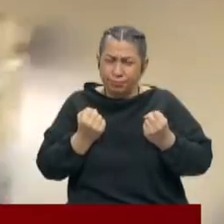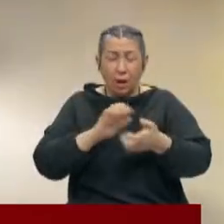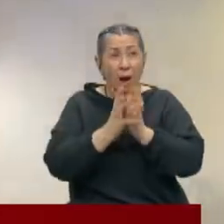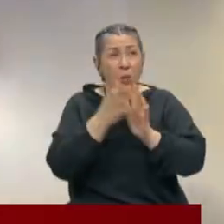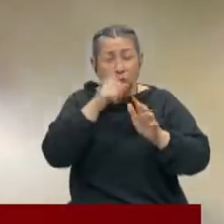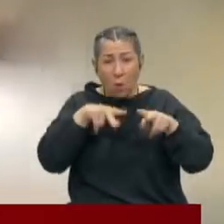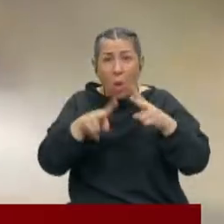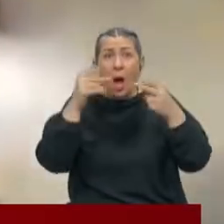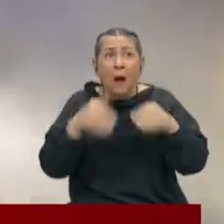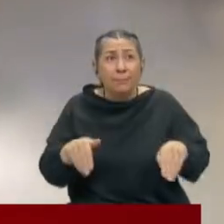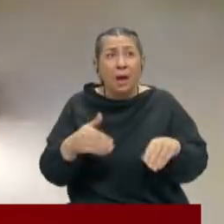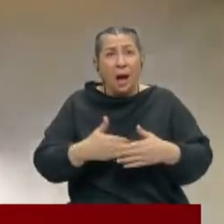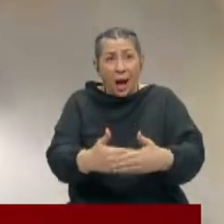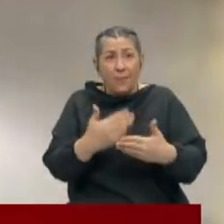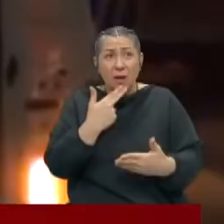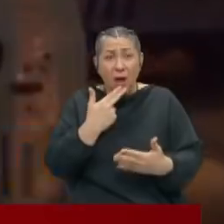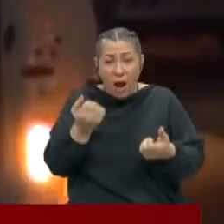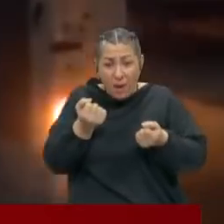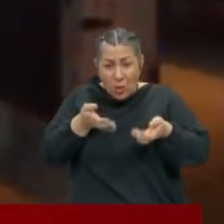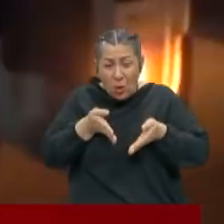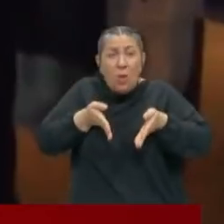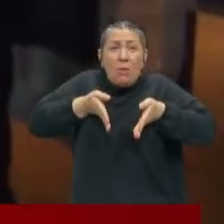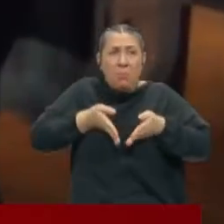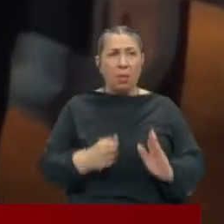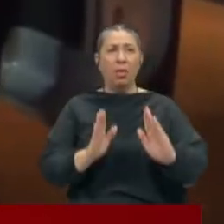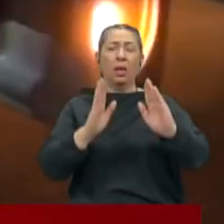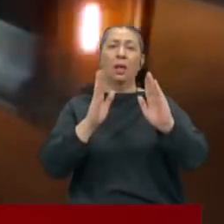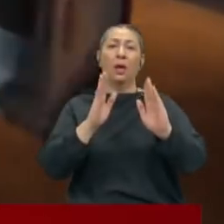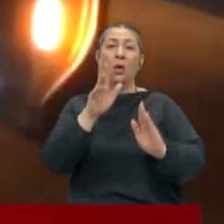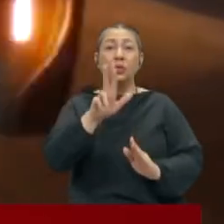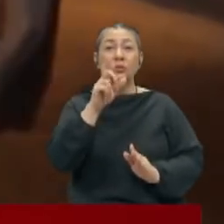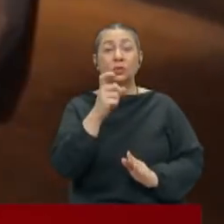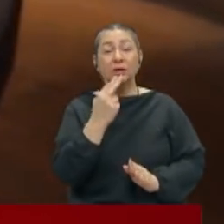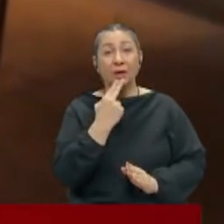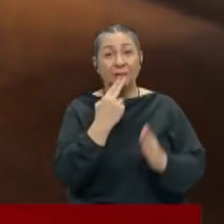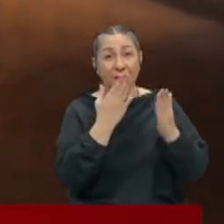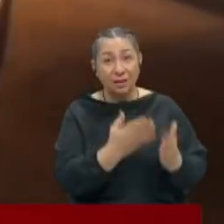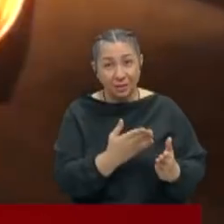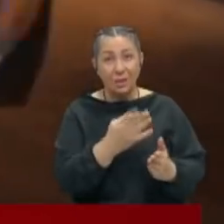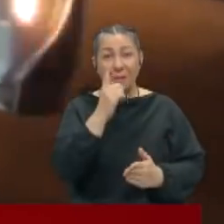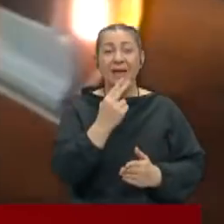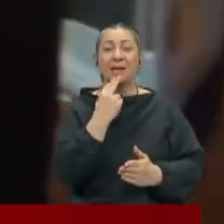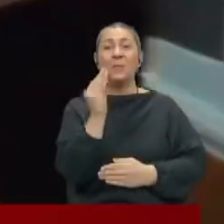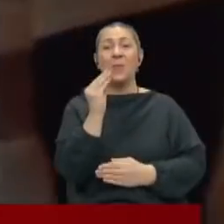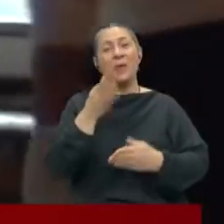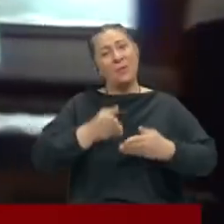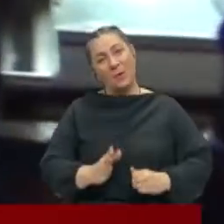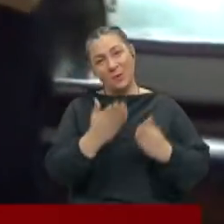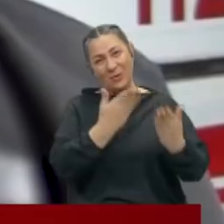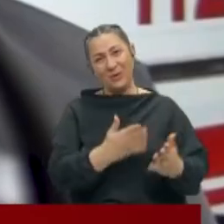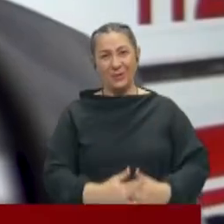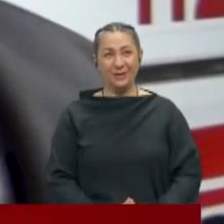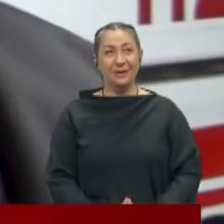nedeniyle yollar kapandı. Hamile kadın araçta doğum yapmak zorunda kaldı. 39 yaşındaki kadın bir kız bebek dünyaya